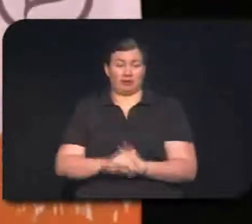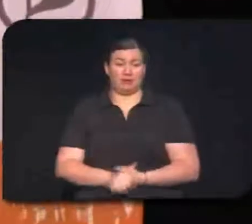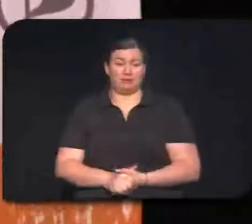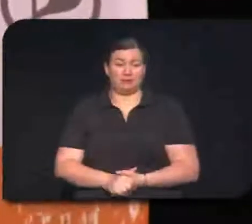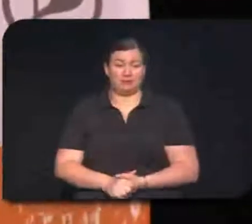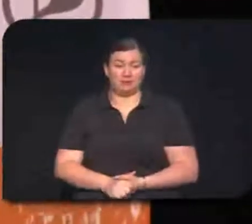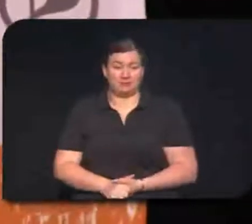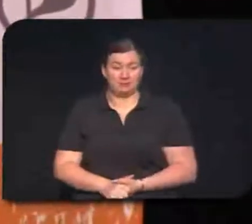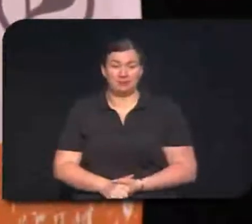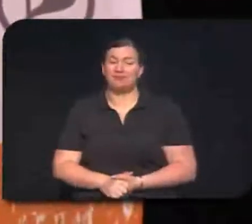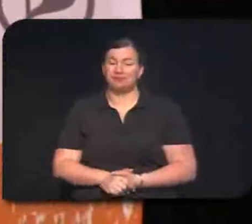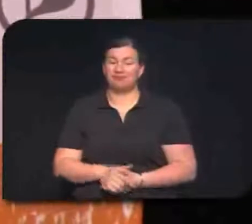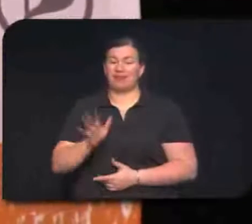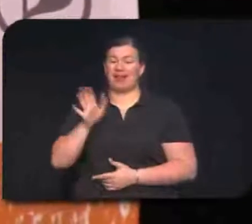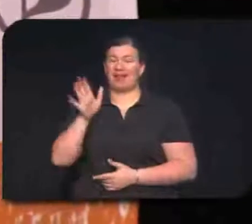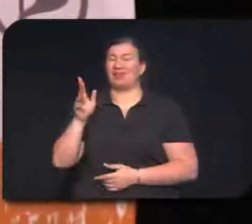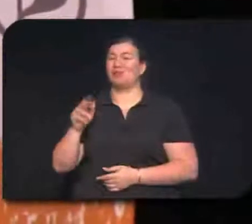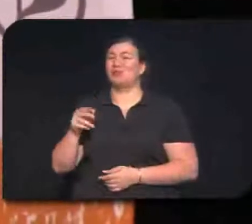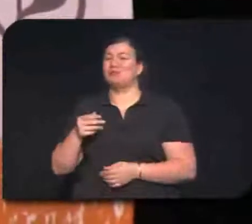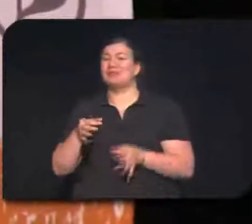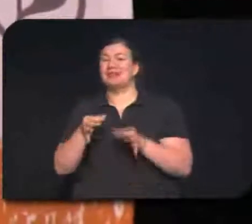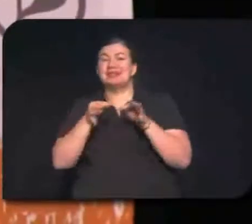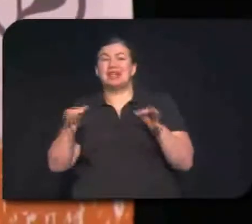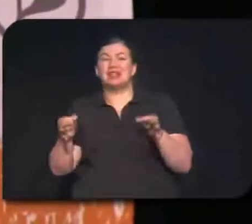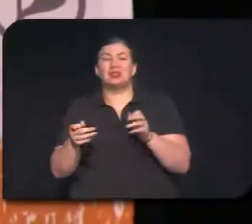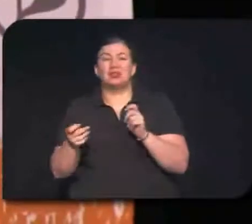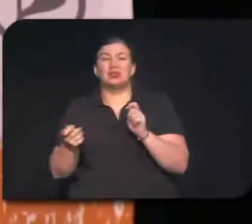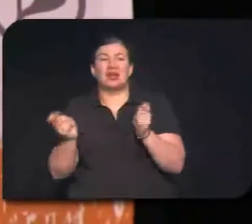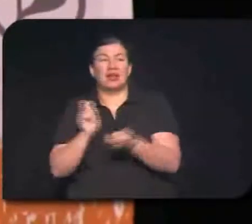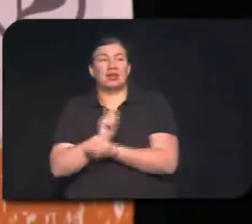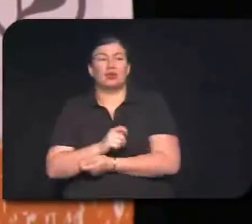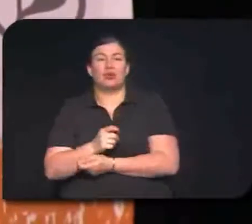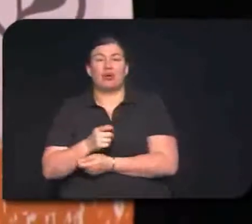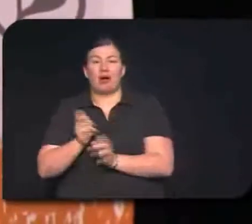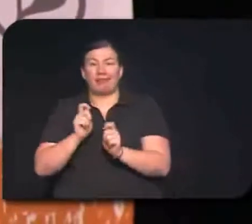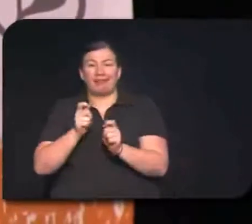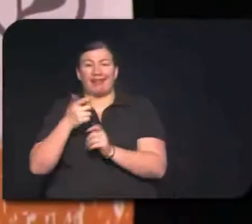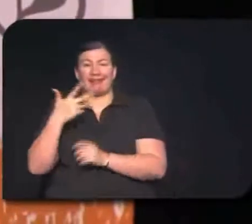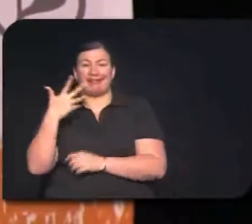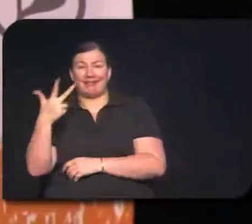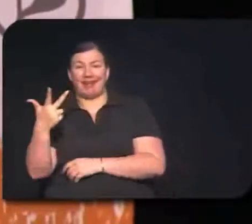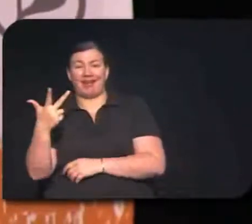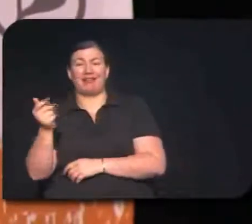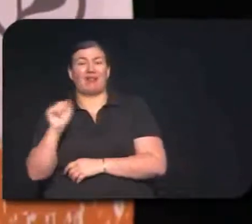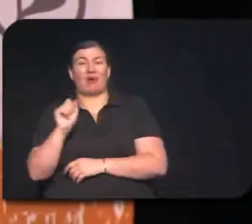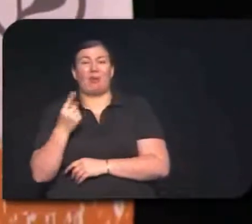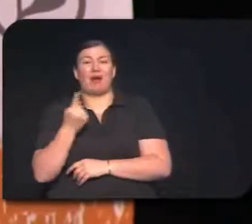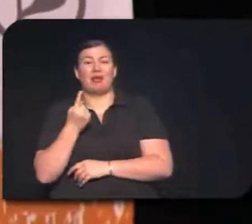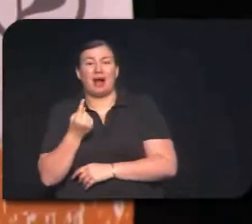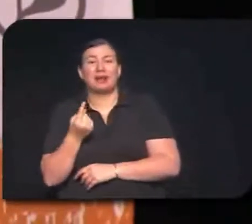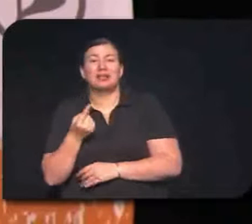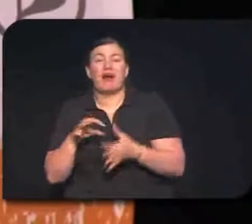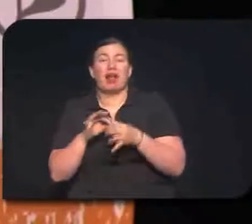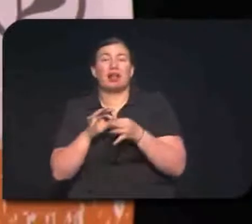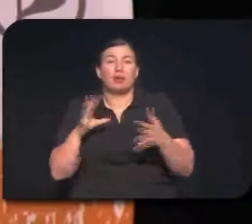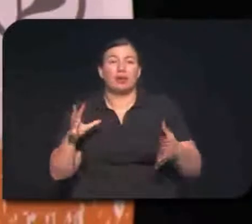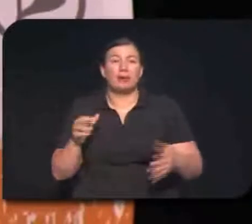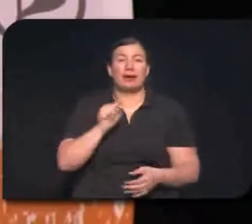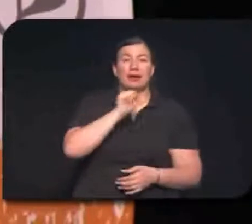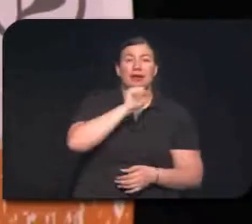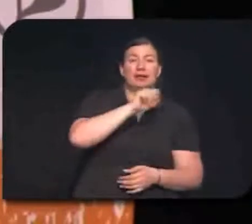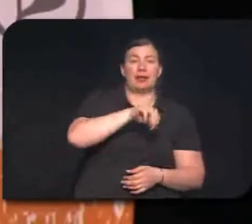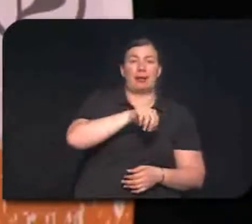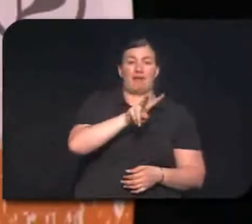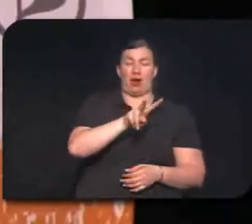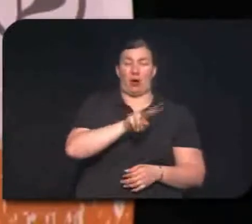hallo der ersatzungsänderungsantrag 3 ist nicht umsonst alleine im Block weil er unabhängig ist von den smv-anträgen er ist